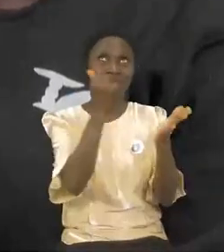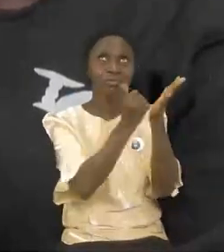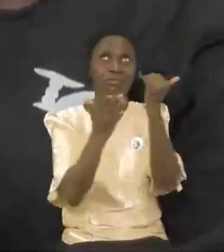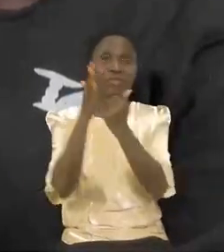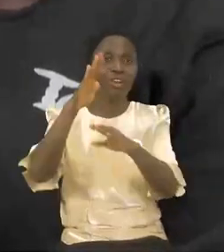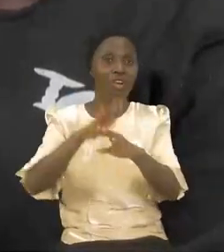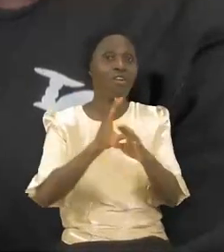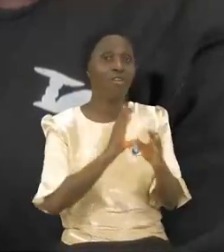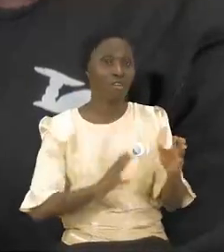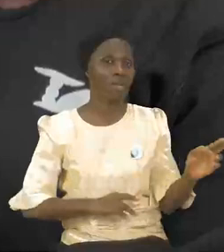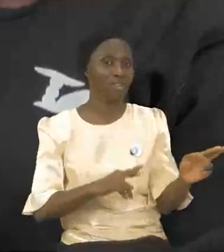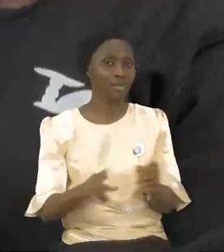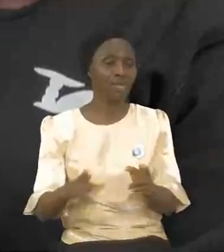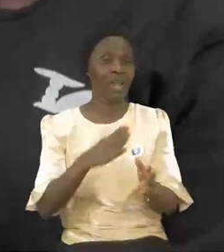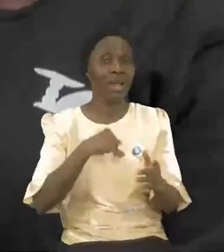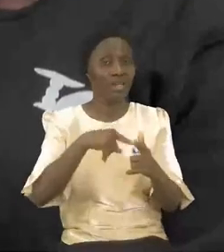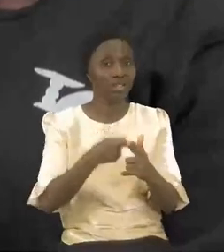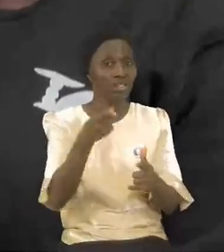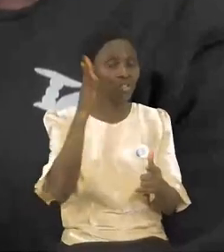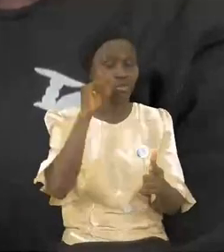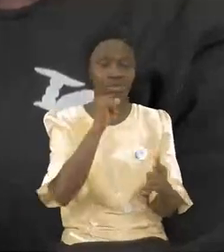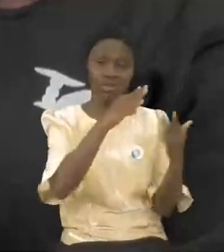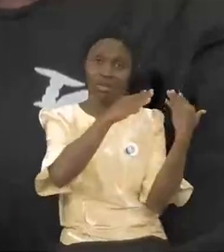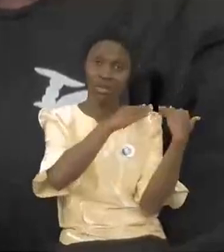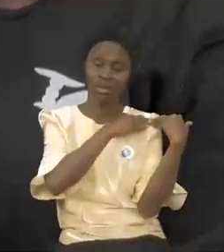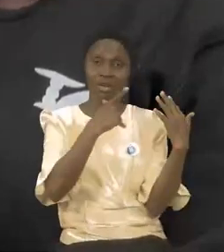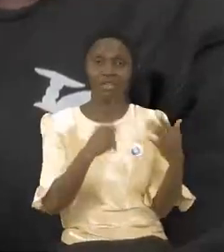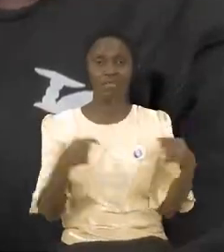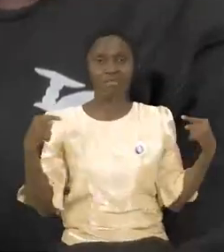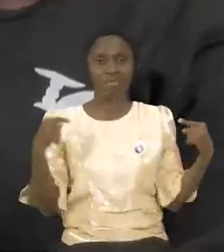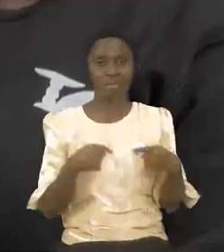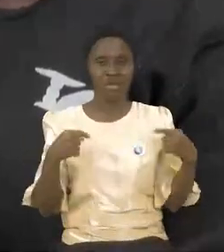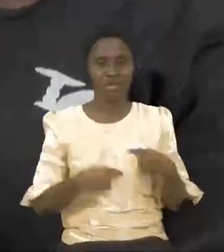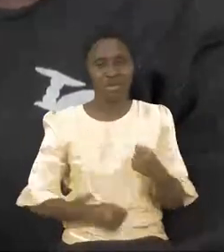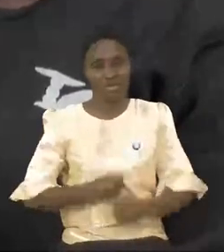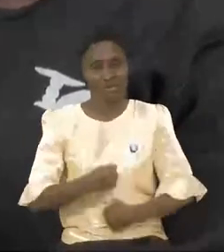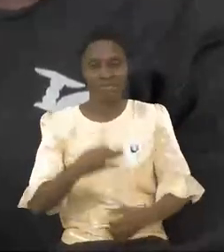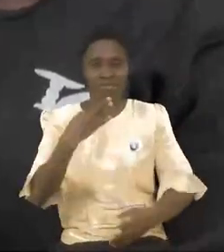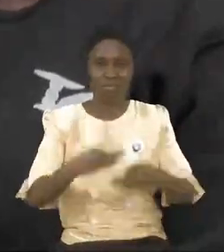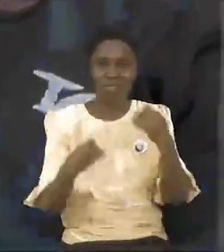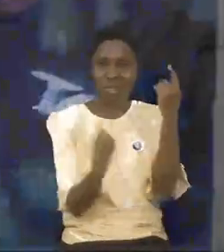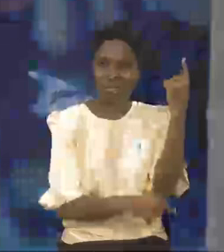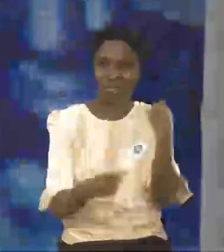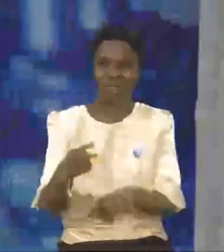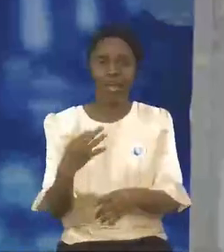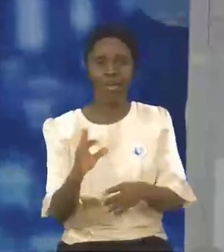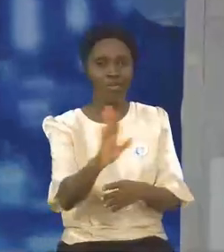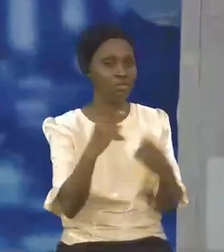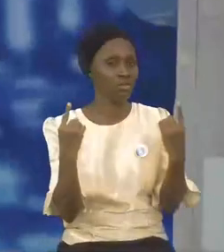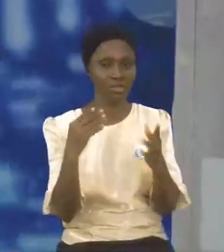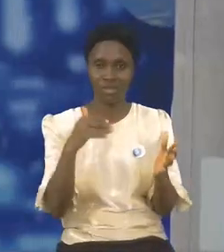péchés seront mis sur Christ. Vos péchés seront mis sur Christ, jugés sur Christ, et vous n'allez plus